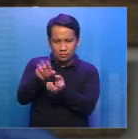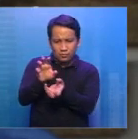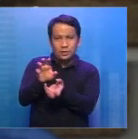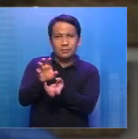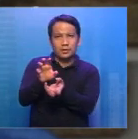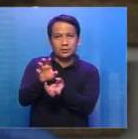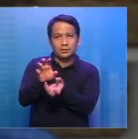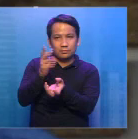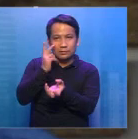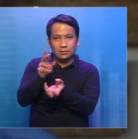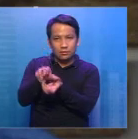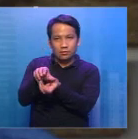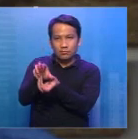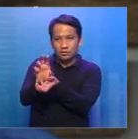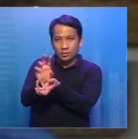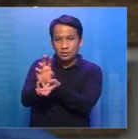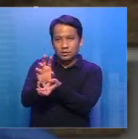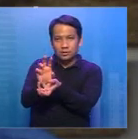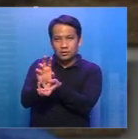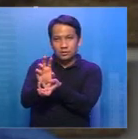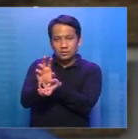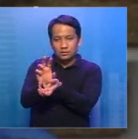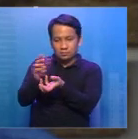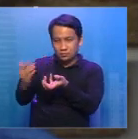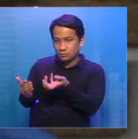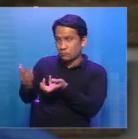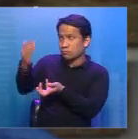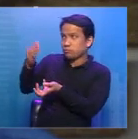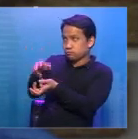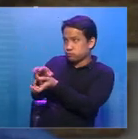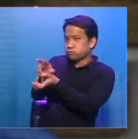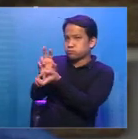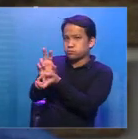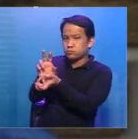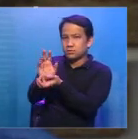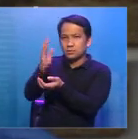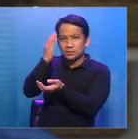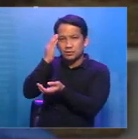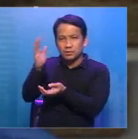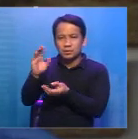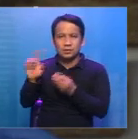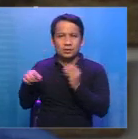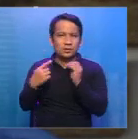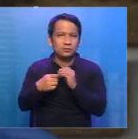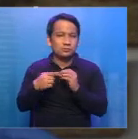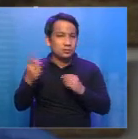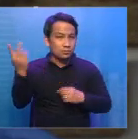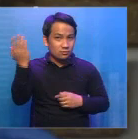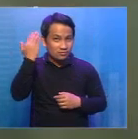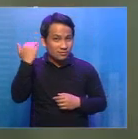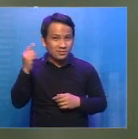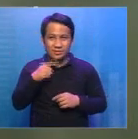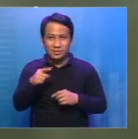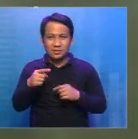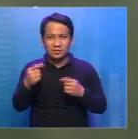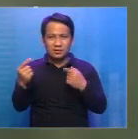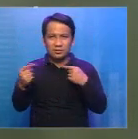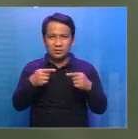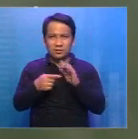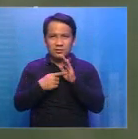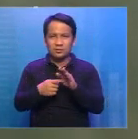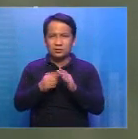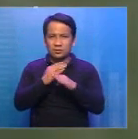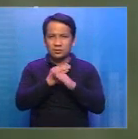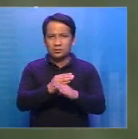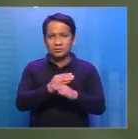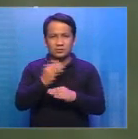she opened the box in front of me, knowing na hindi kami ayos ni Luis. Pinagtanggol